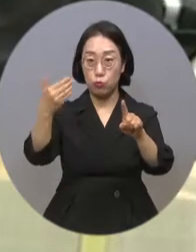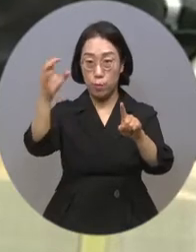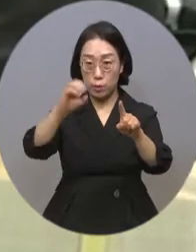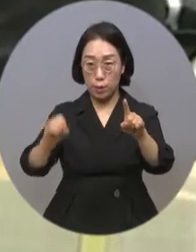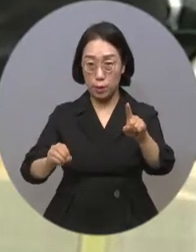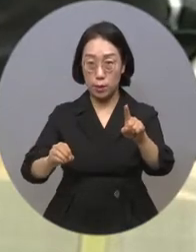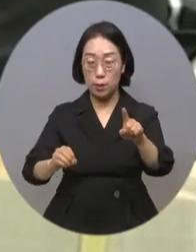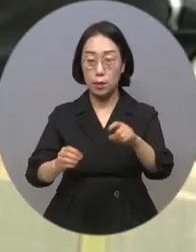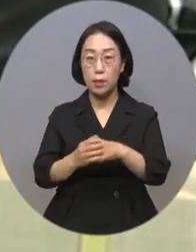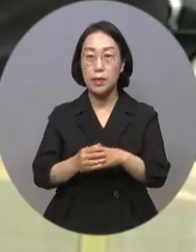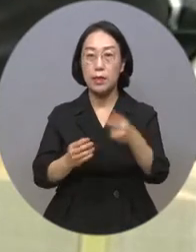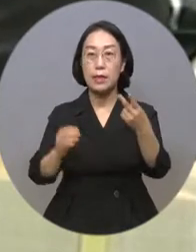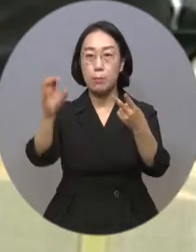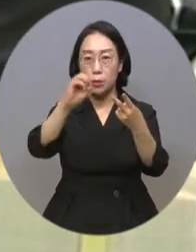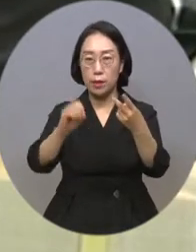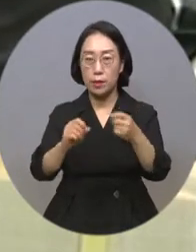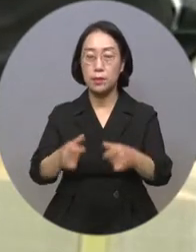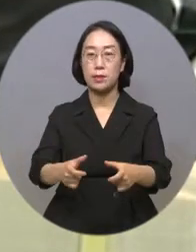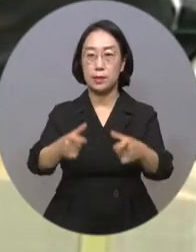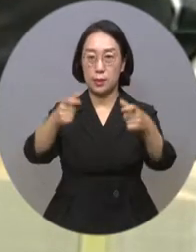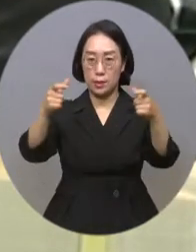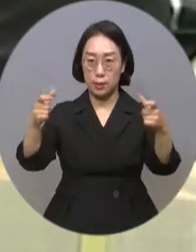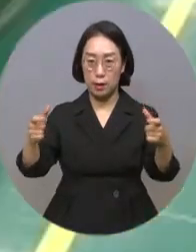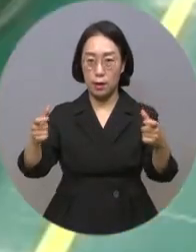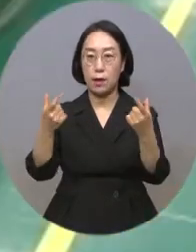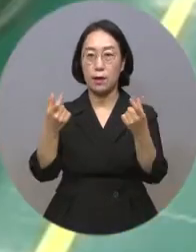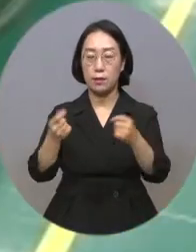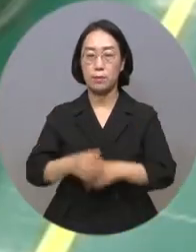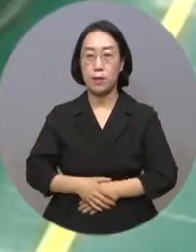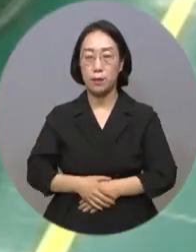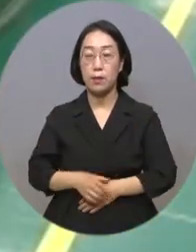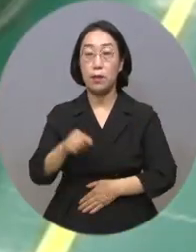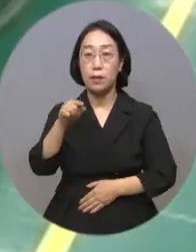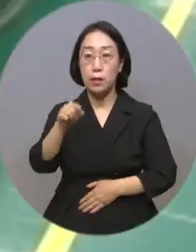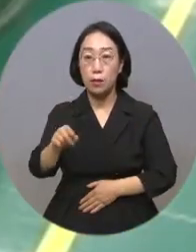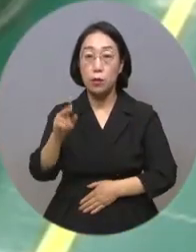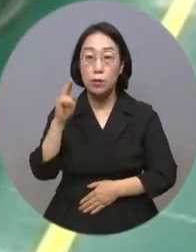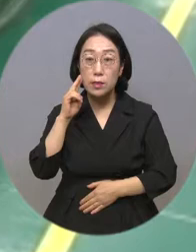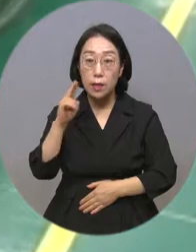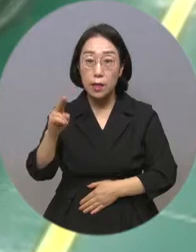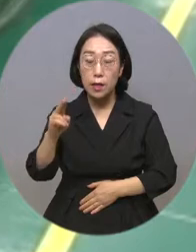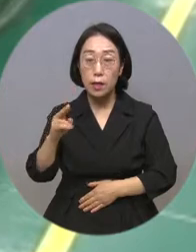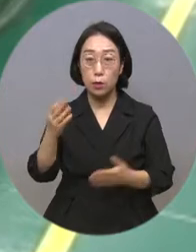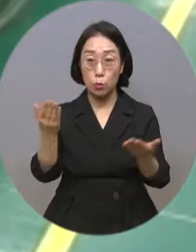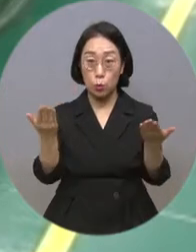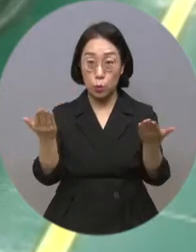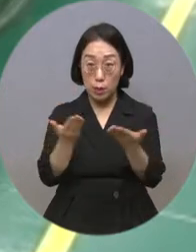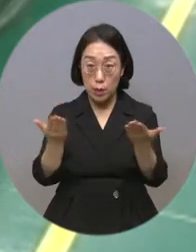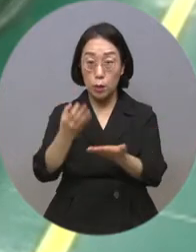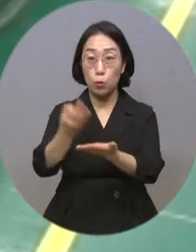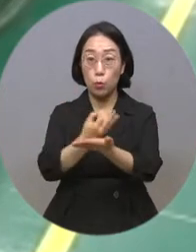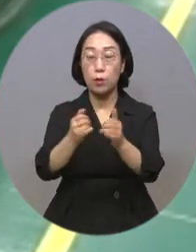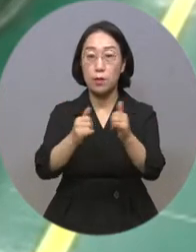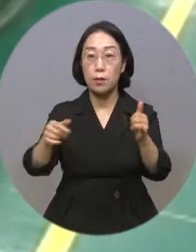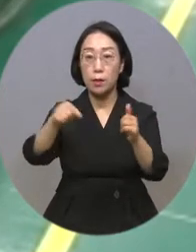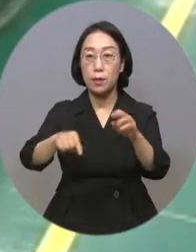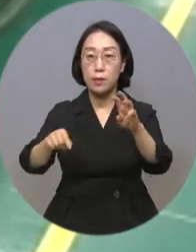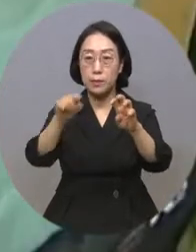대비 2% 늘어난 수치를 나타냈습니다. 이는 장애인 경제활동 인구 중 중증장애인